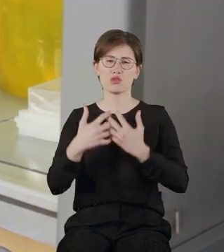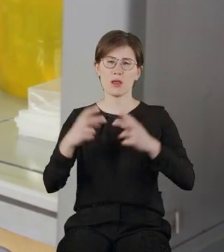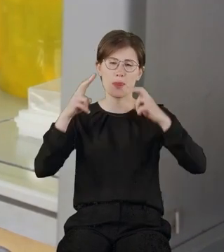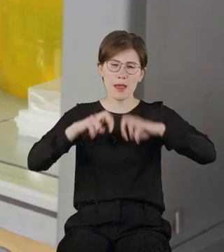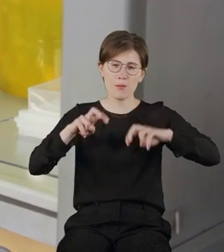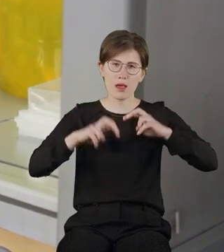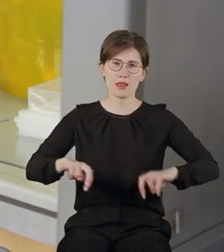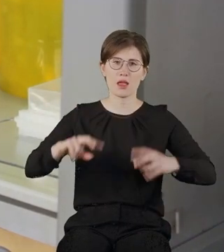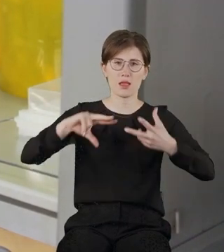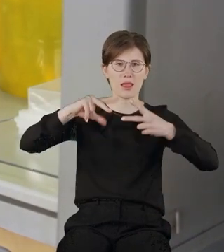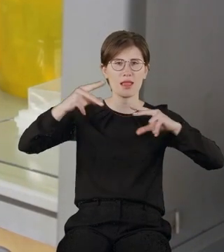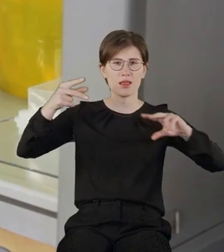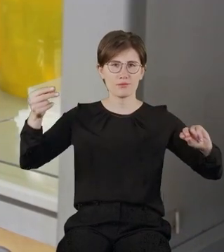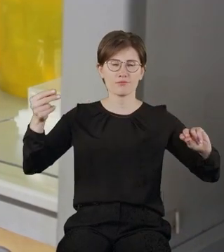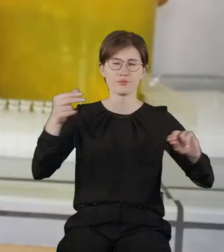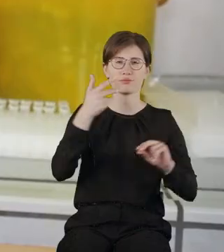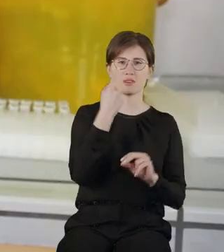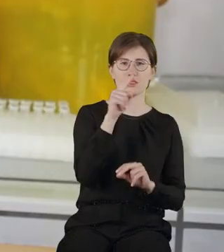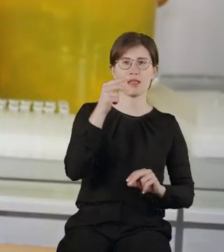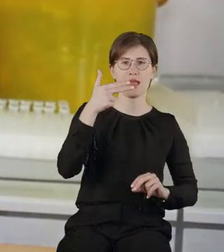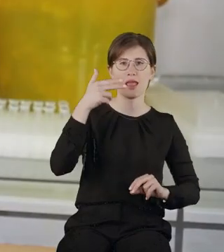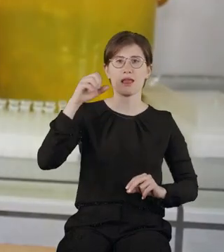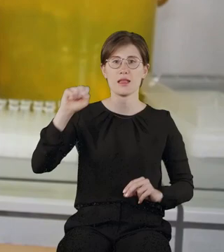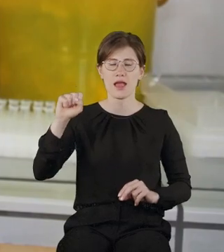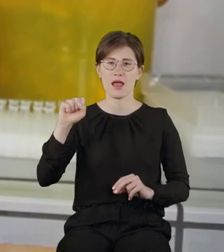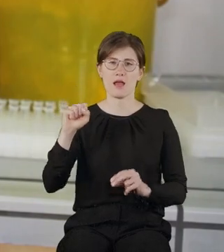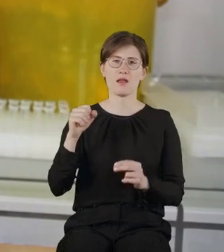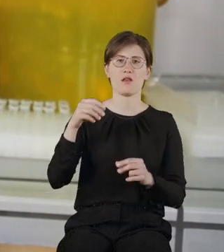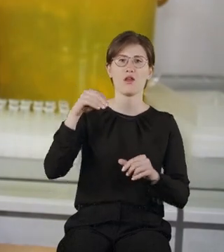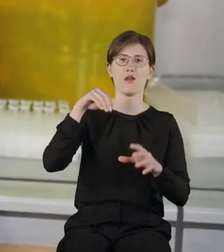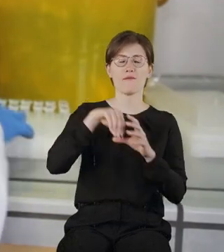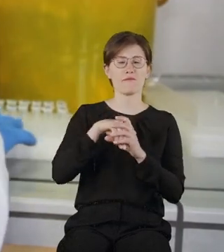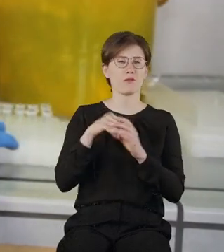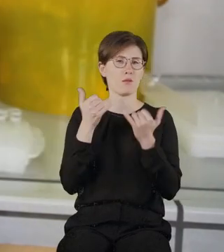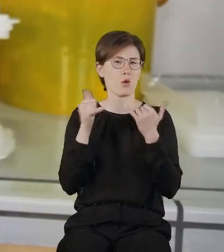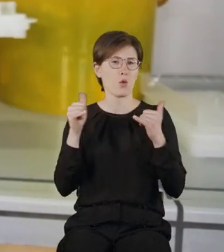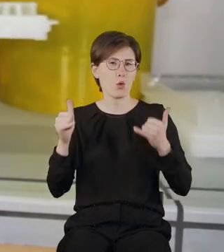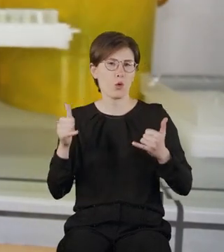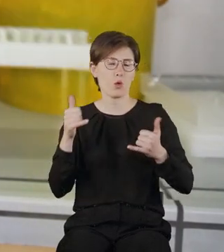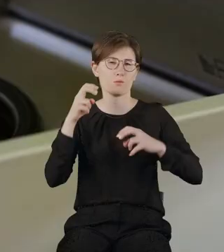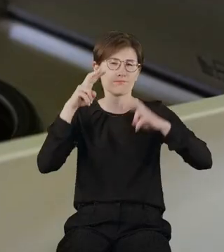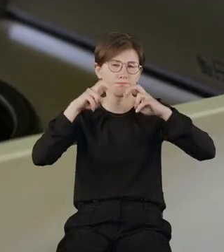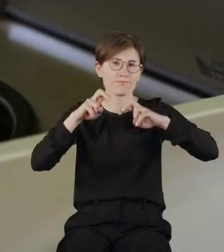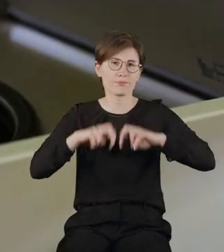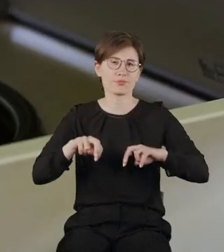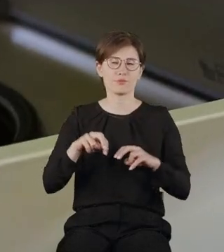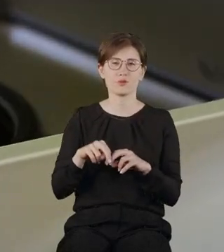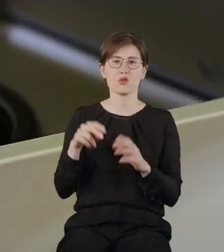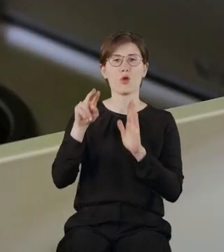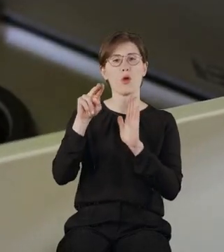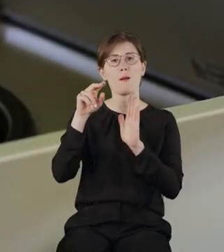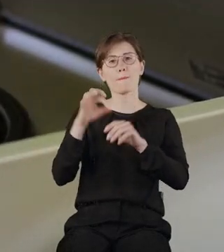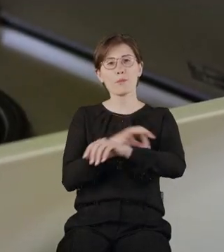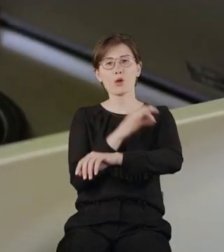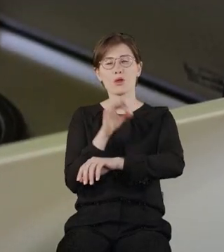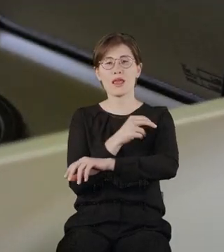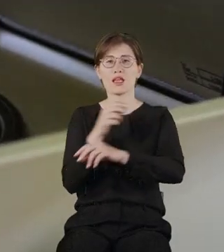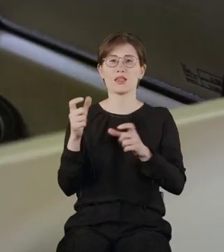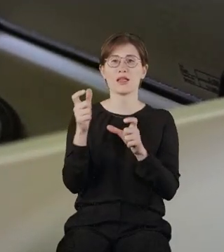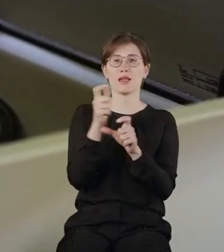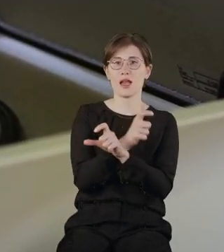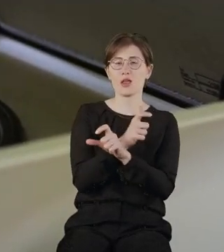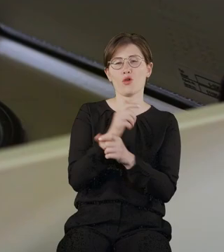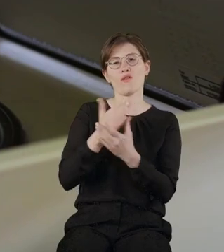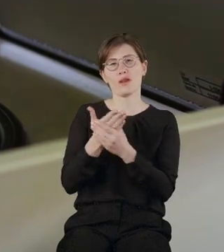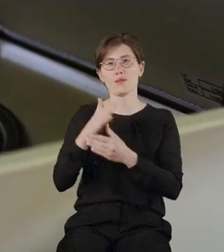nad DNA i RNA z wykorzystaniem metod biologii molekularnej. Prowadzone w ramach projektów krajowych i międzynarodowych badania mają na